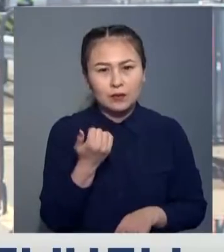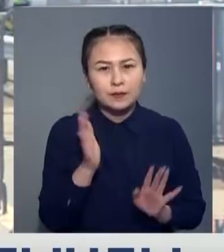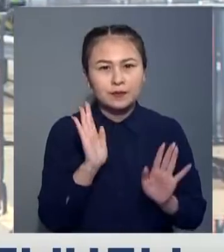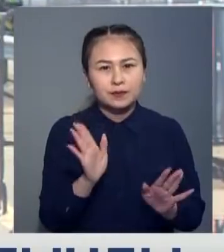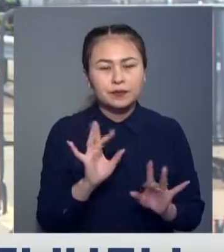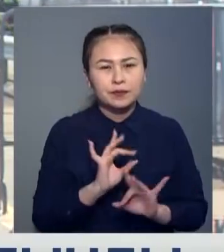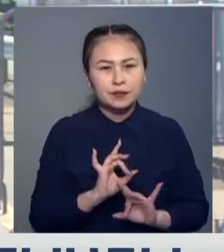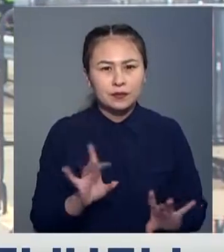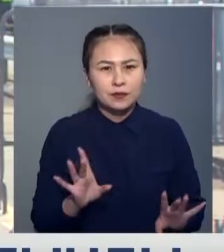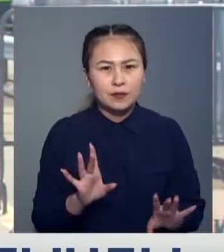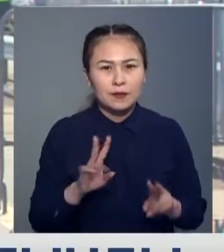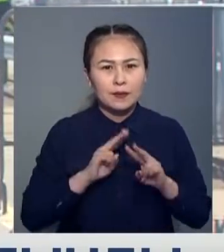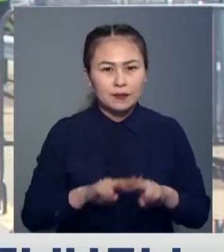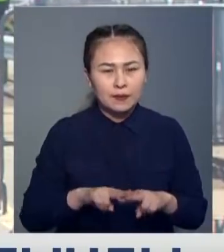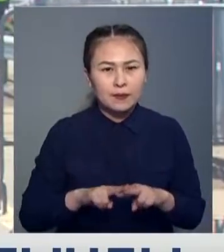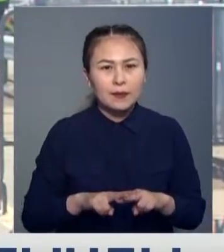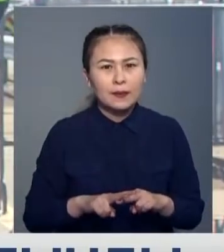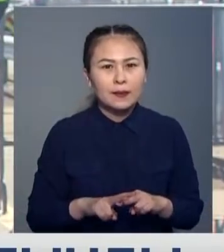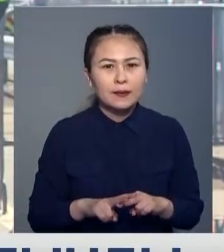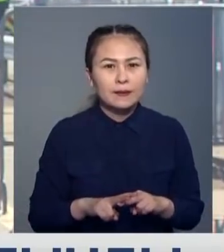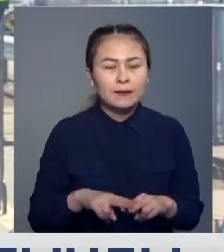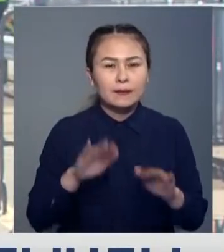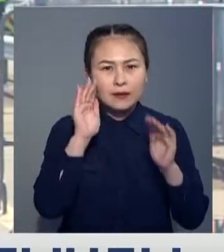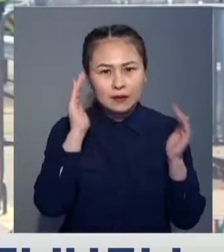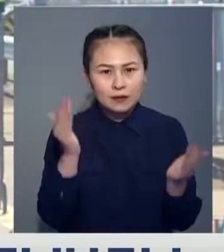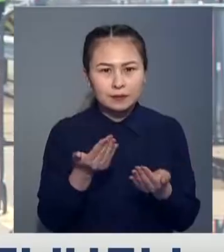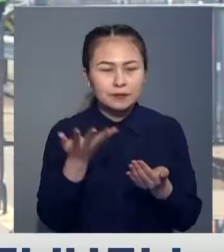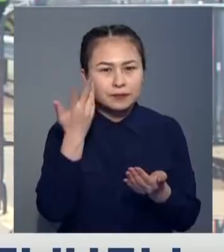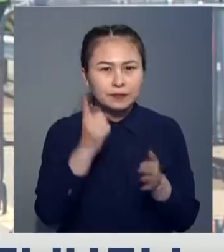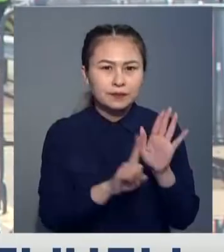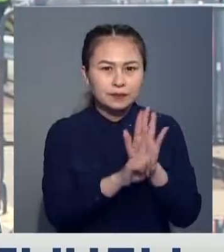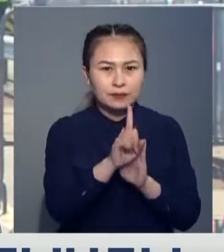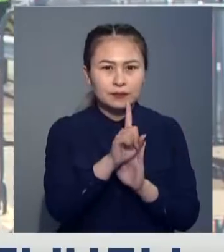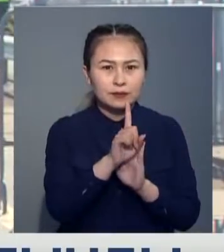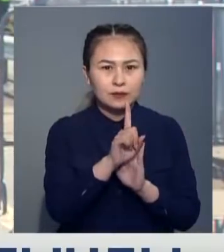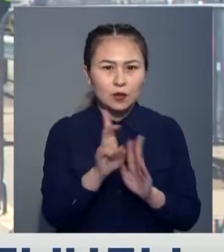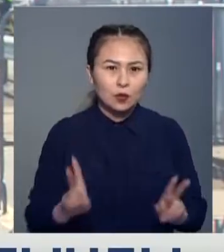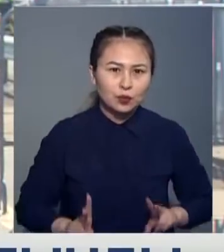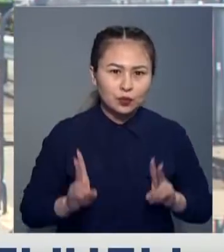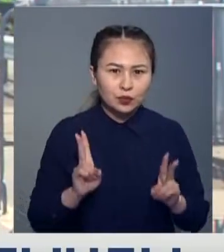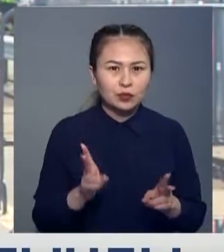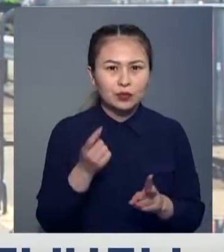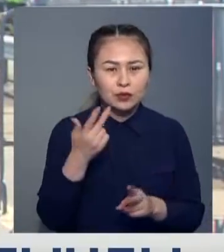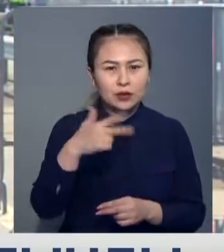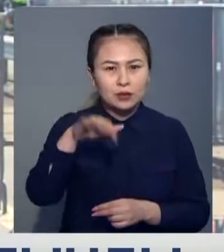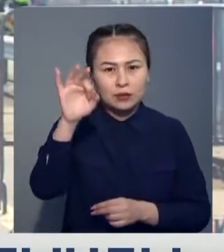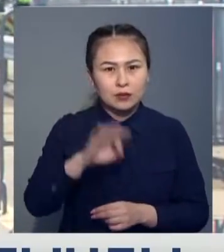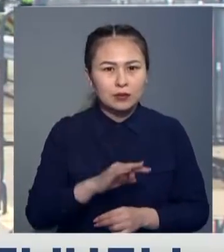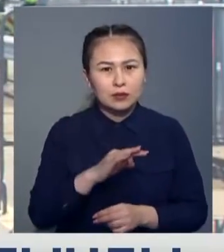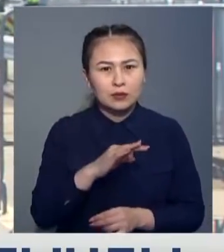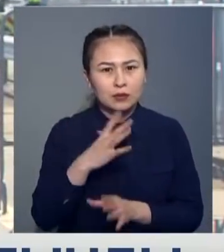атап айтайық, елордада осы карантин енгізілгелі қылмыстардың саны 30%-ке